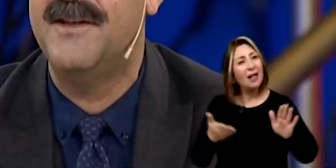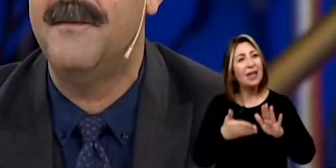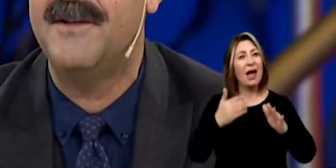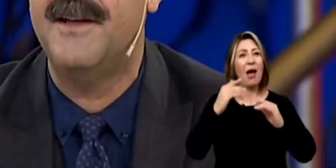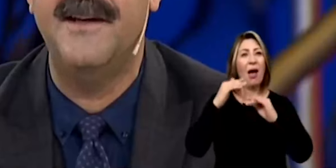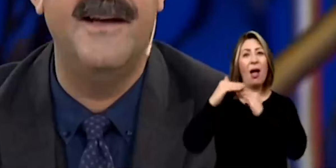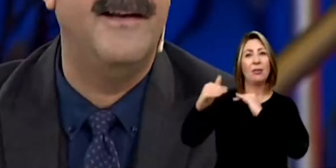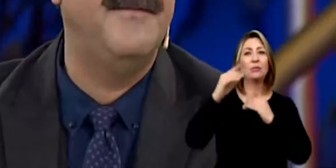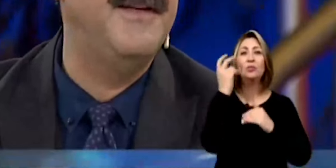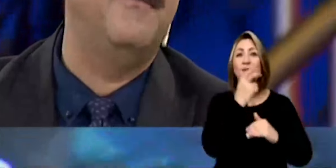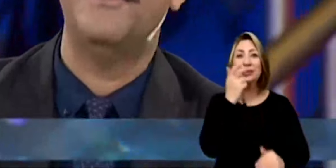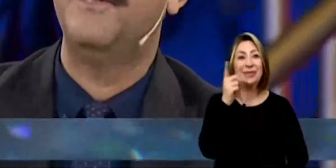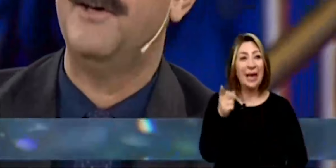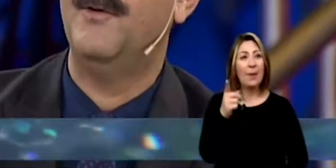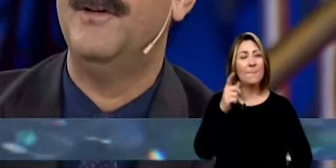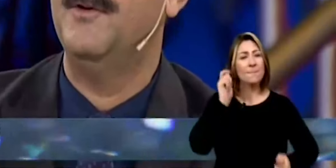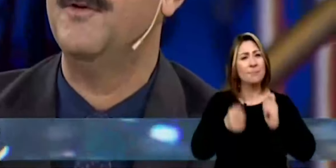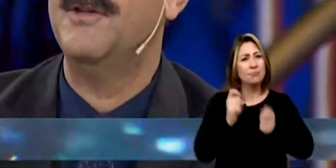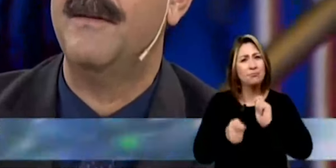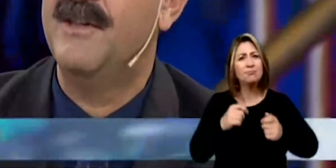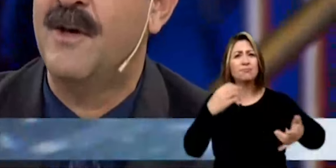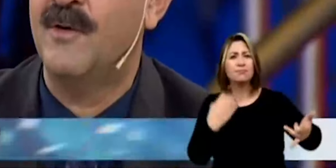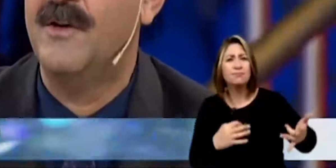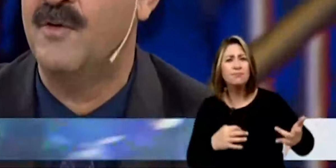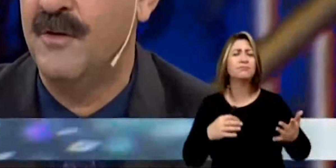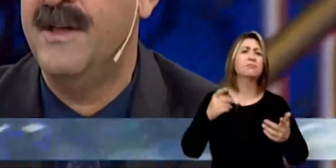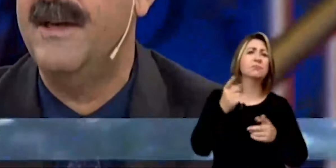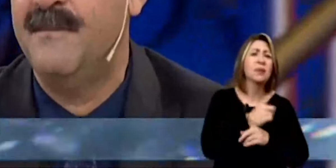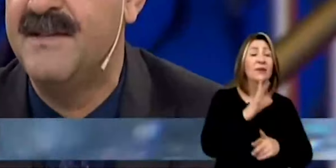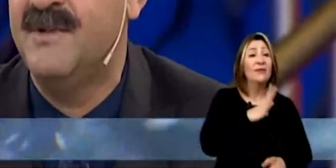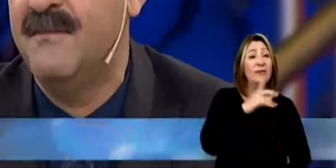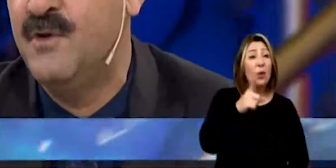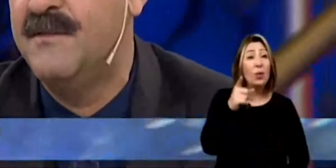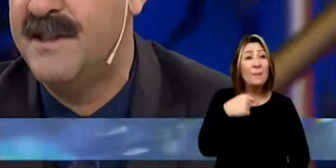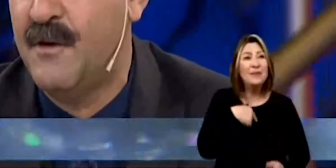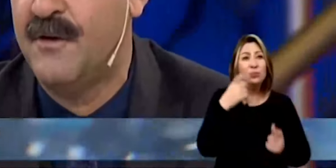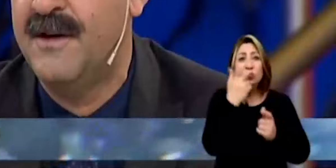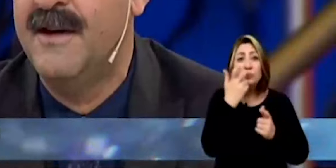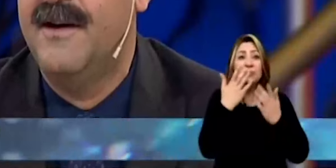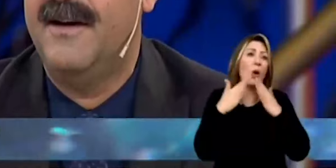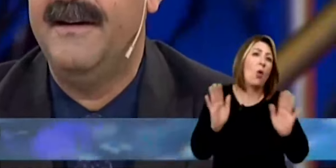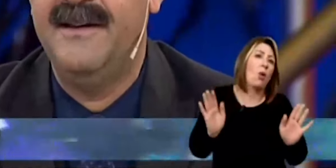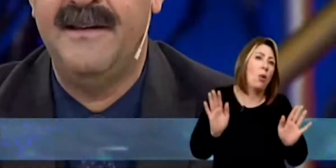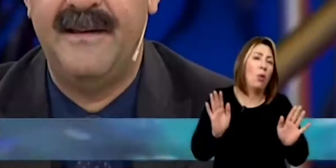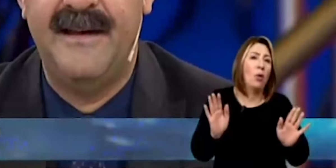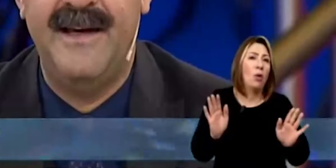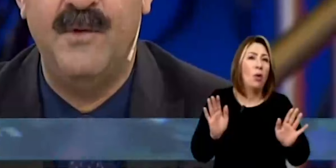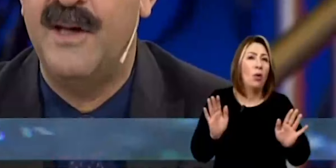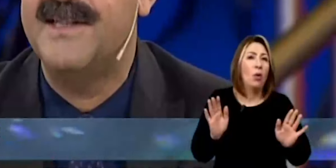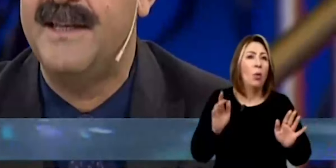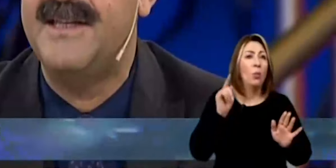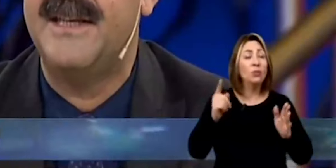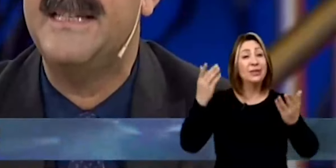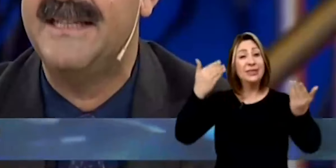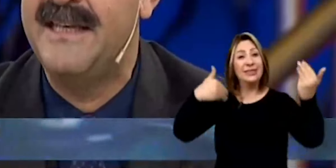halk müziğinde mesela ne bileyim bas gitar kullanıyoruz, işte gitar kullanıyoruz. Onlar yani bizim şey müziğimizde yok. Yani